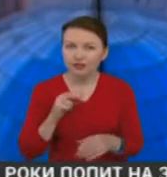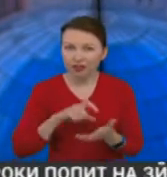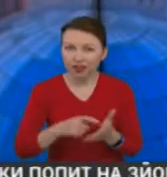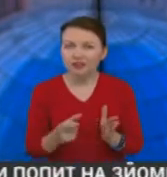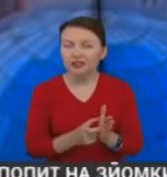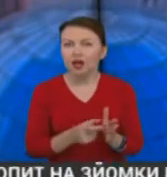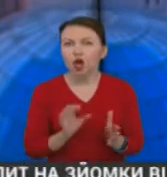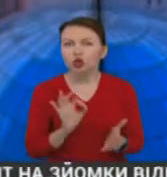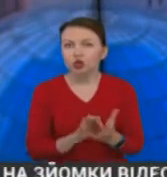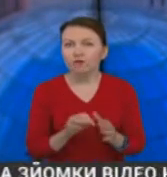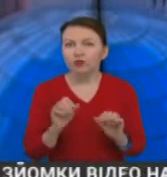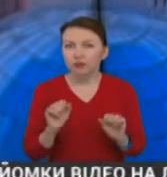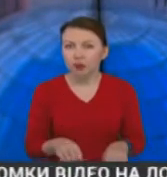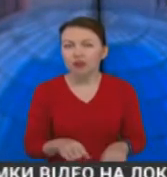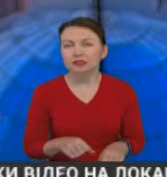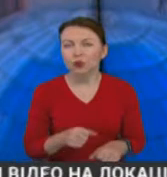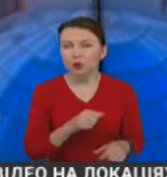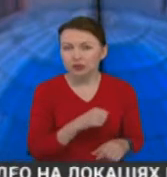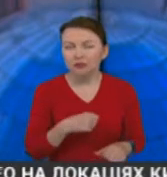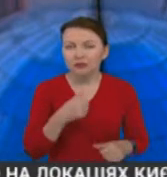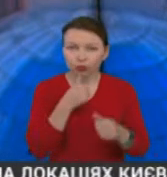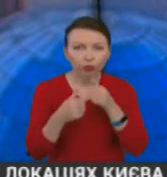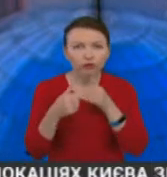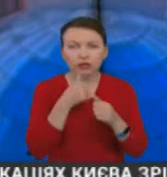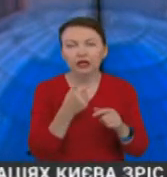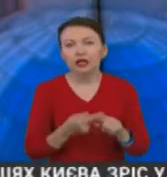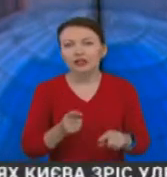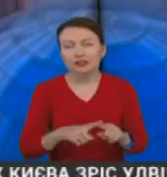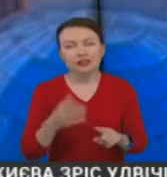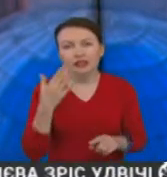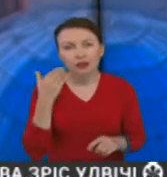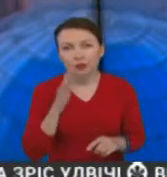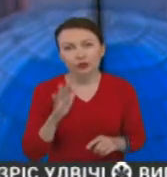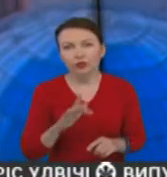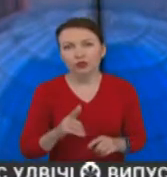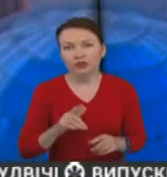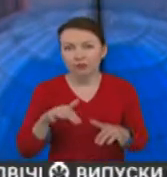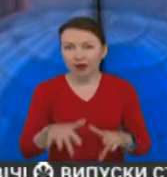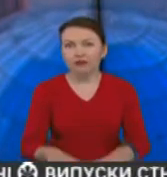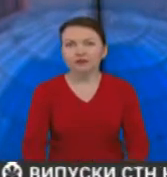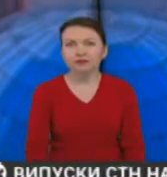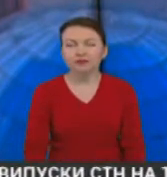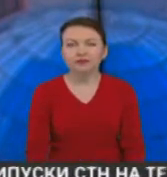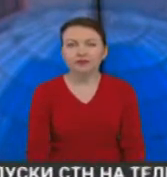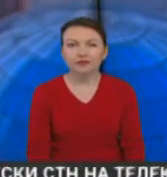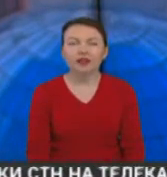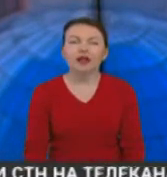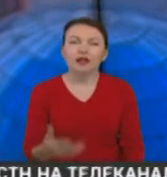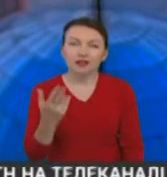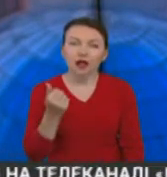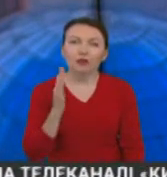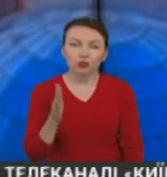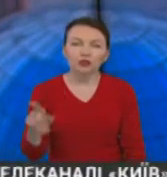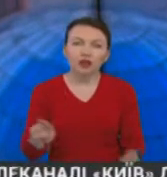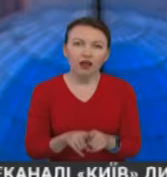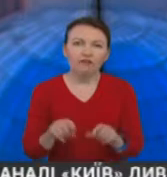того, щоб вони мали змогу і самі спробувати цієї непростої справи. Ну, в меншій мірі буде така